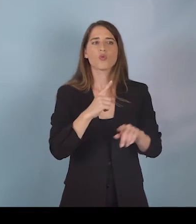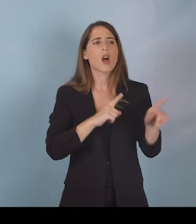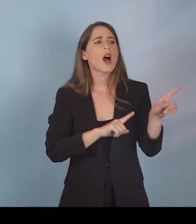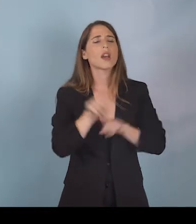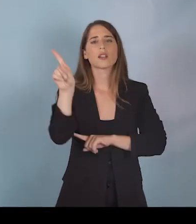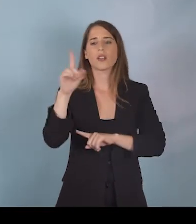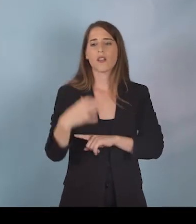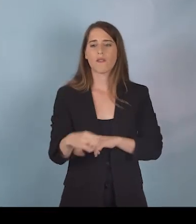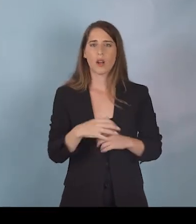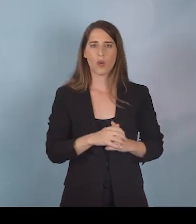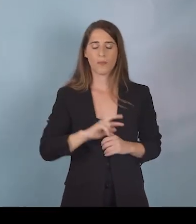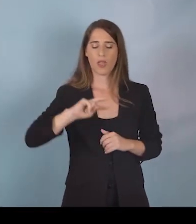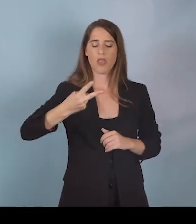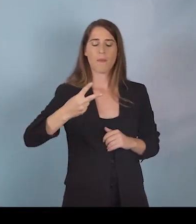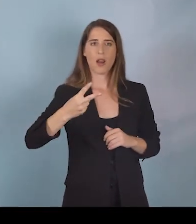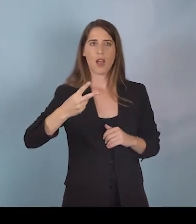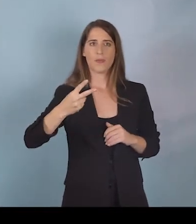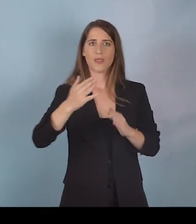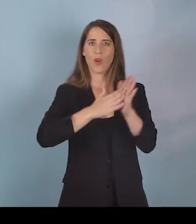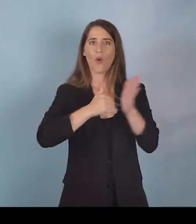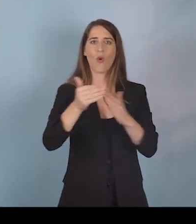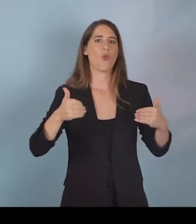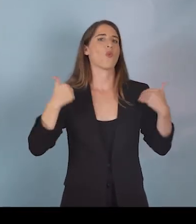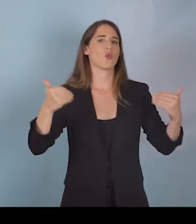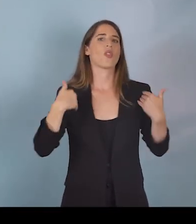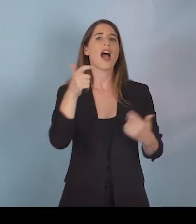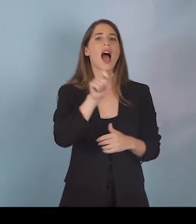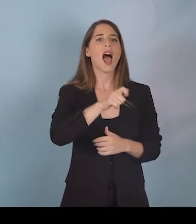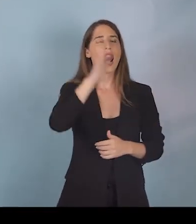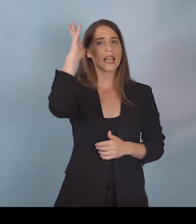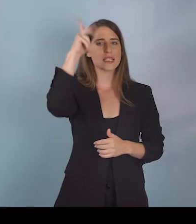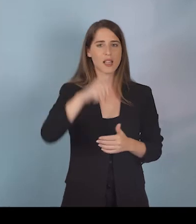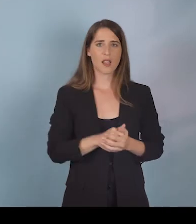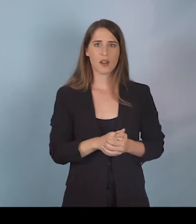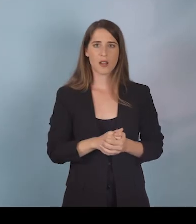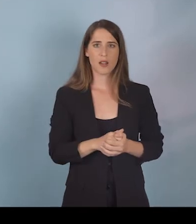Αλεξάνδρα. Καλησπέρα και από μένα. Εμείς στην ColourYouth κυρίως